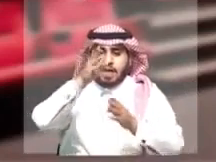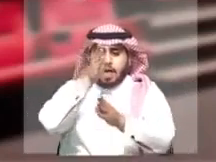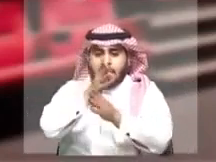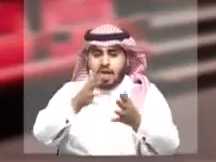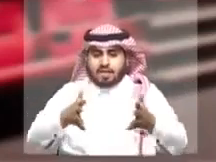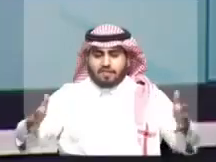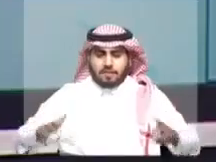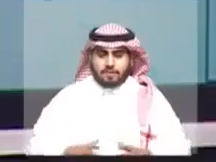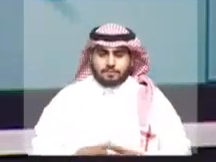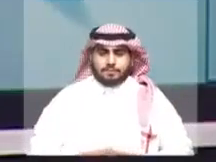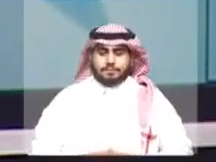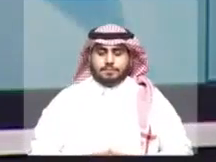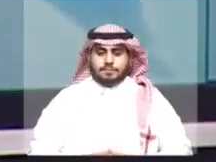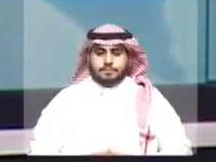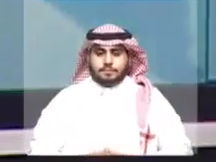الأطفال.